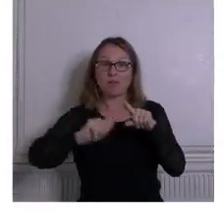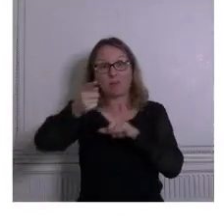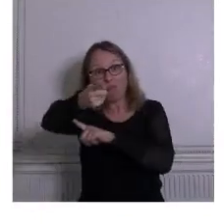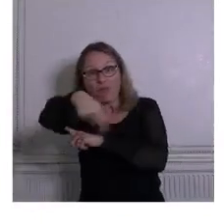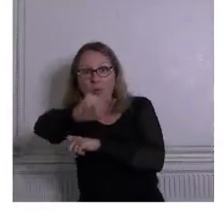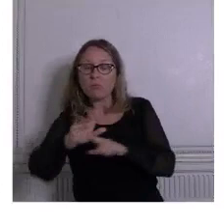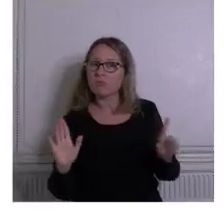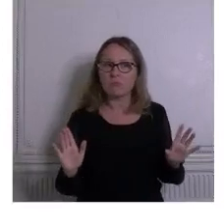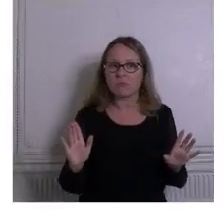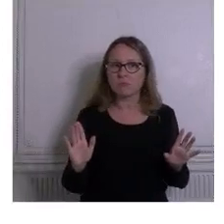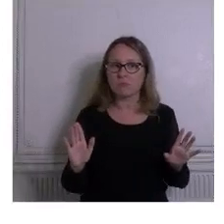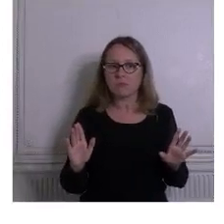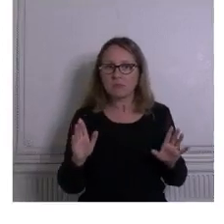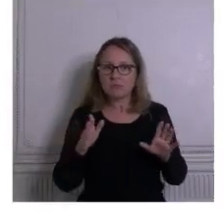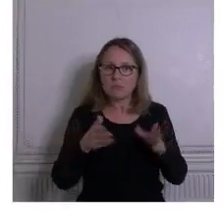Joliot.